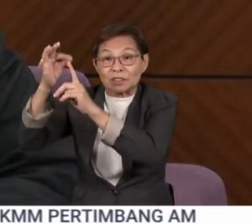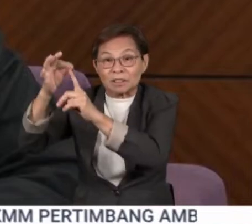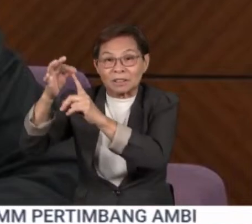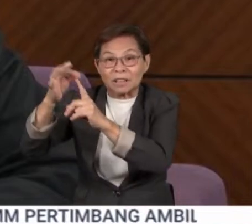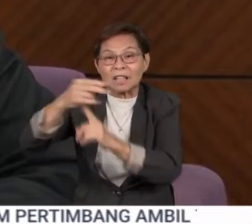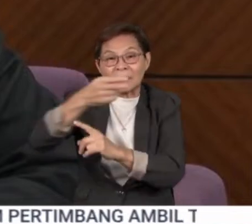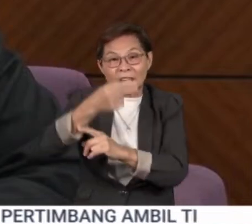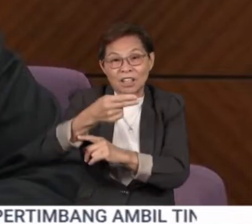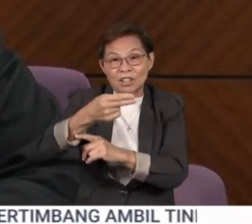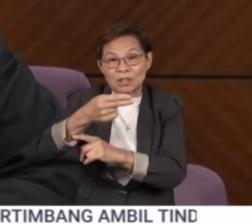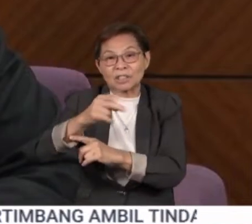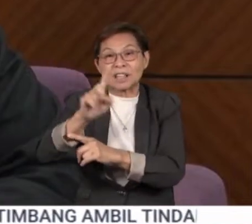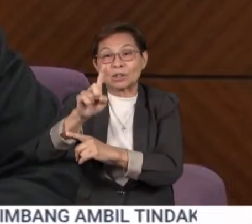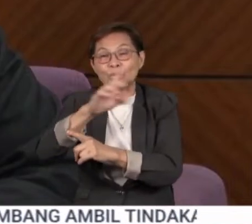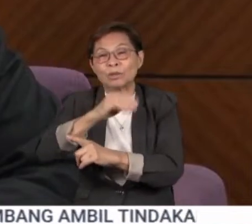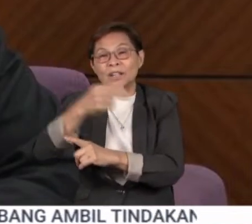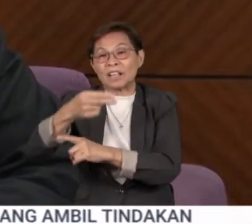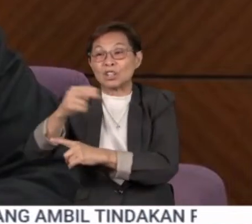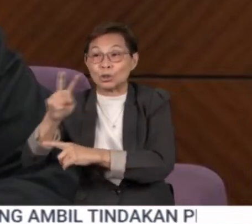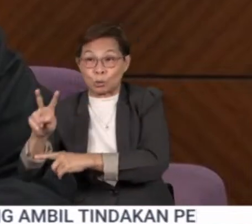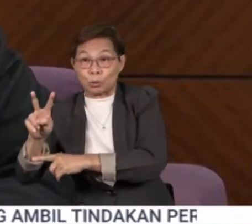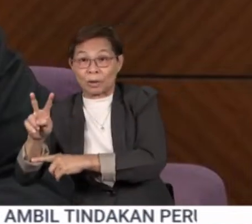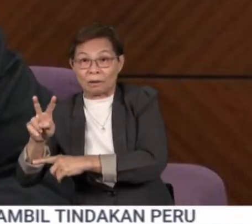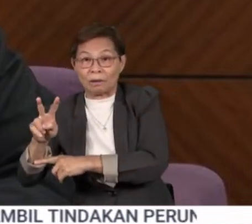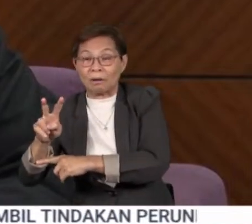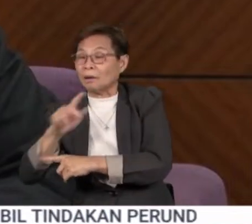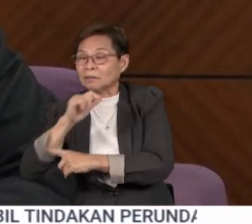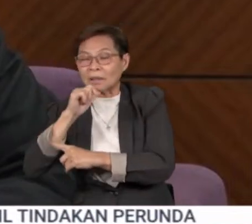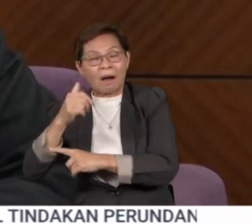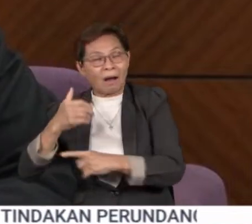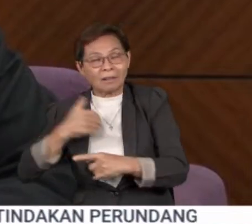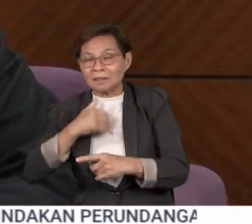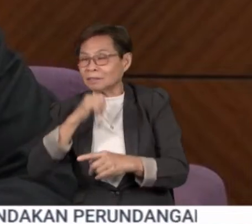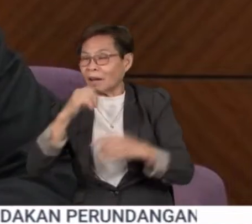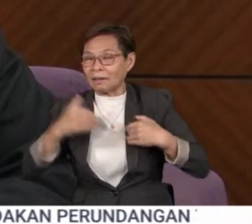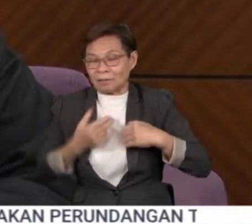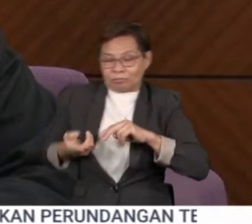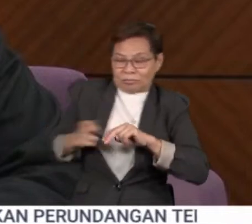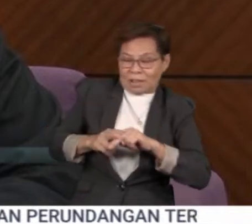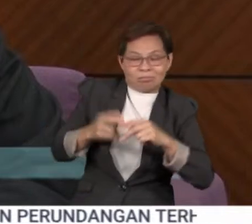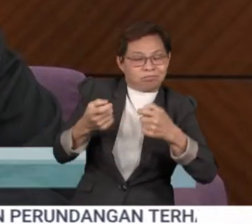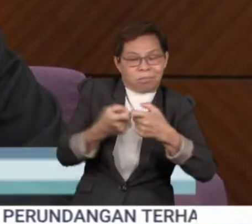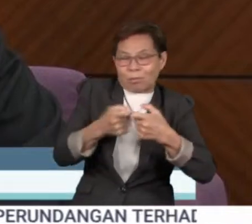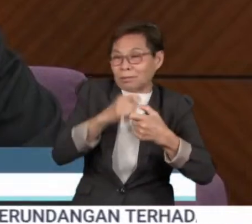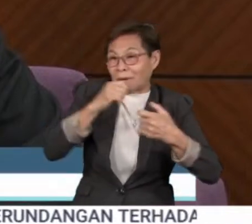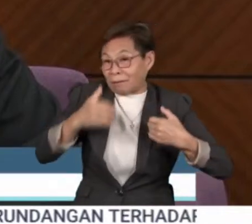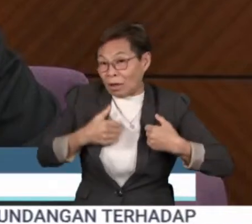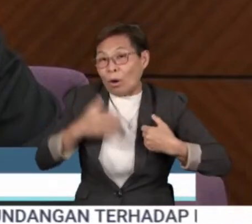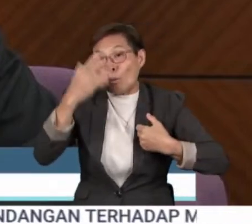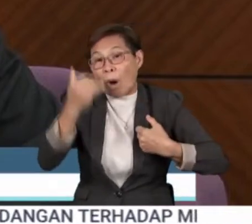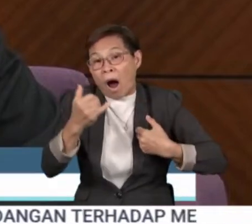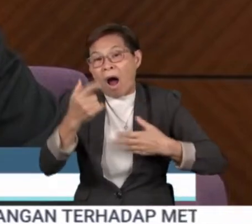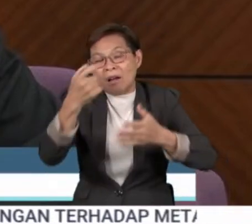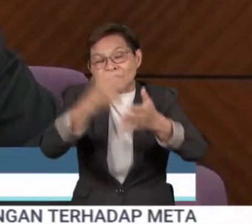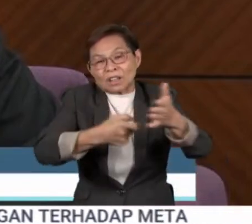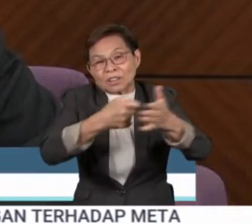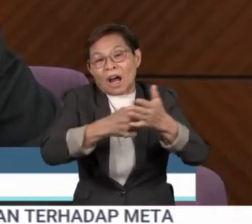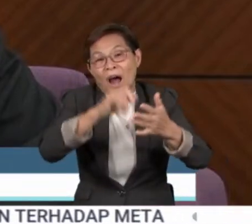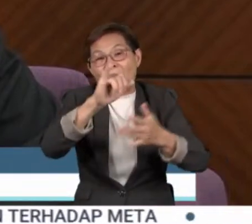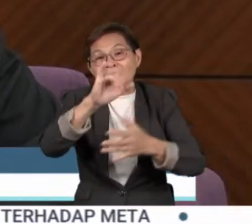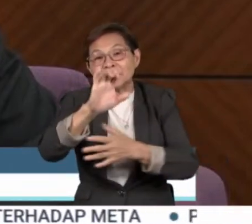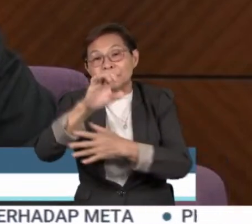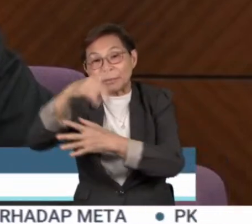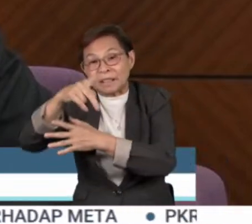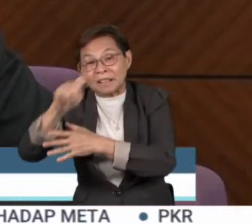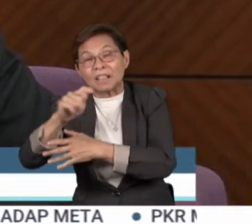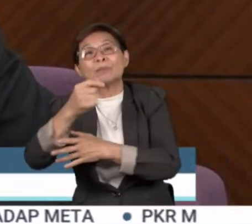iaitu H, H1 dan H2 tidak akan mengalami kenaikan tarif elektrik di mana surcharge ICPT